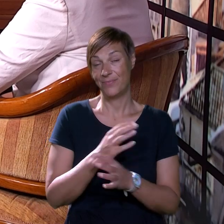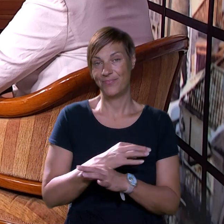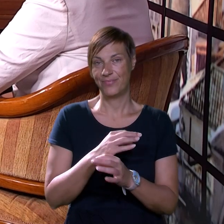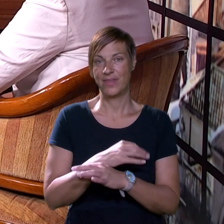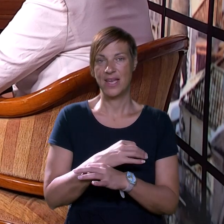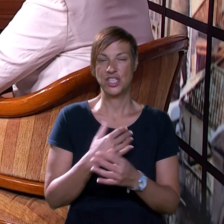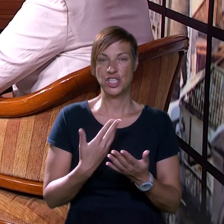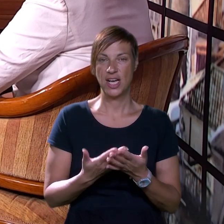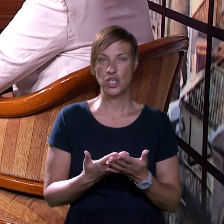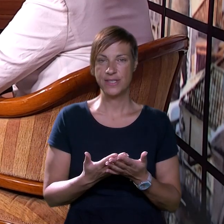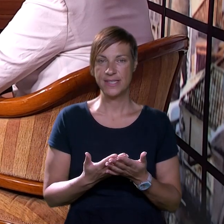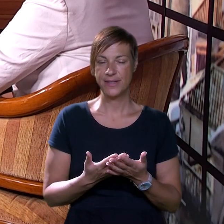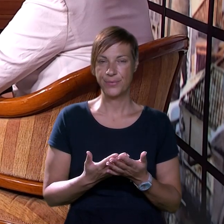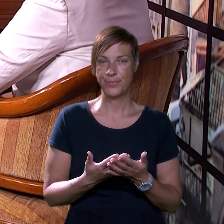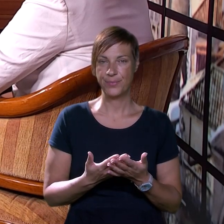nažalost,